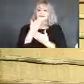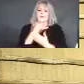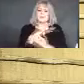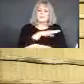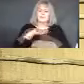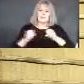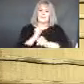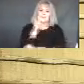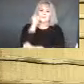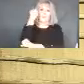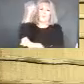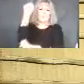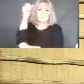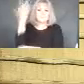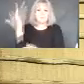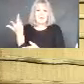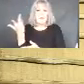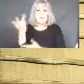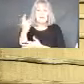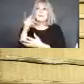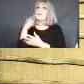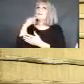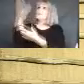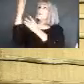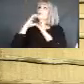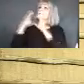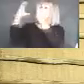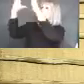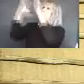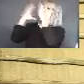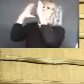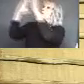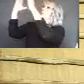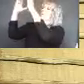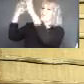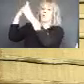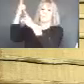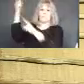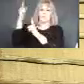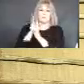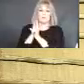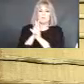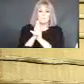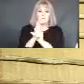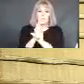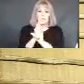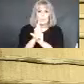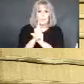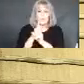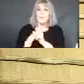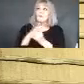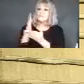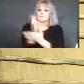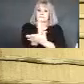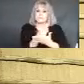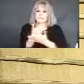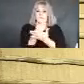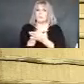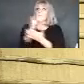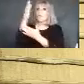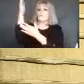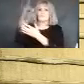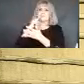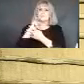maak. Dankie dat u reeds uit die doodheid opgestaan het, en dat u ons roep om u te volg, en daarmee